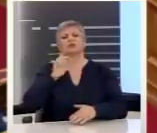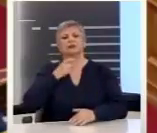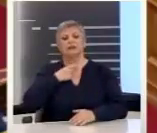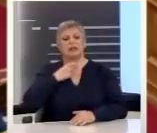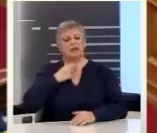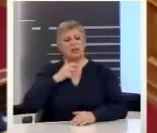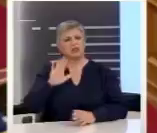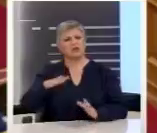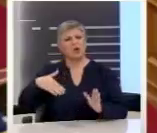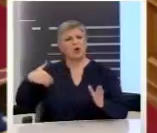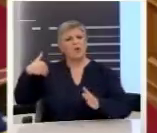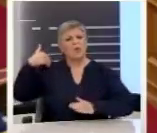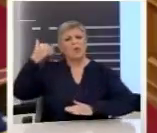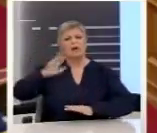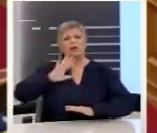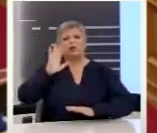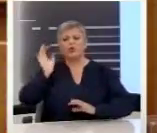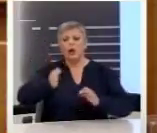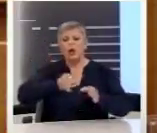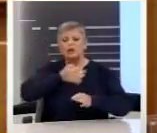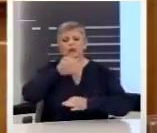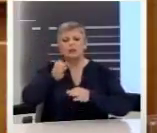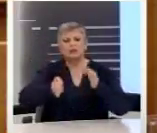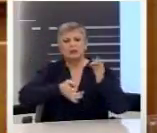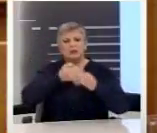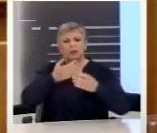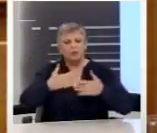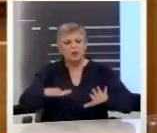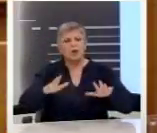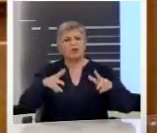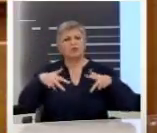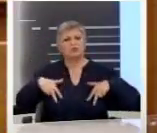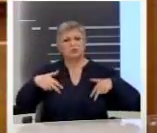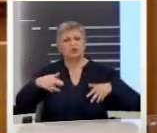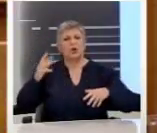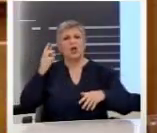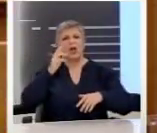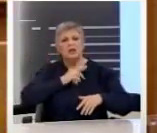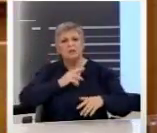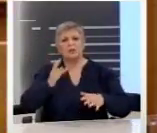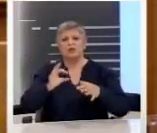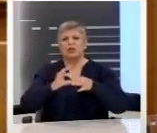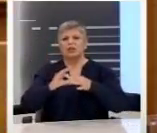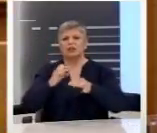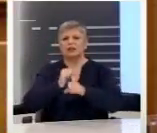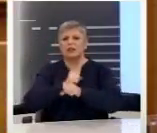συναδέλφους, τους κοινοβουλευτικούς εκπροσώπους, από τους υπουργούς, από τον ίδιο τον Πρωθυπουργό και από τους συναδέλφους βουλευτές.